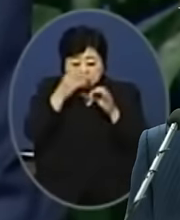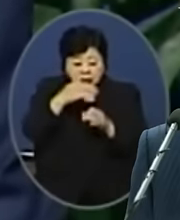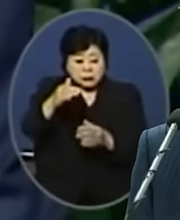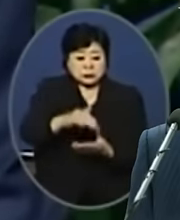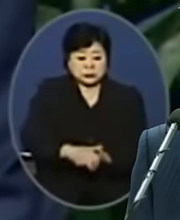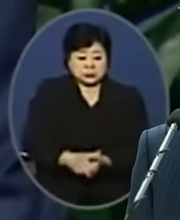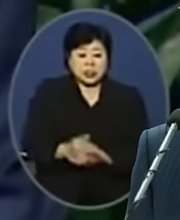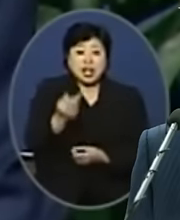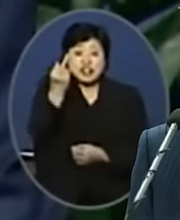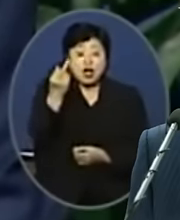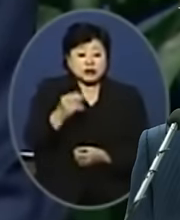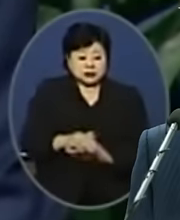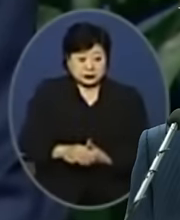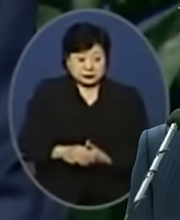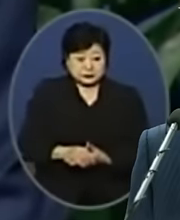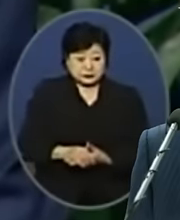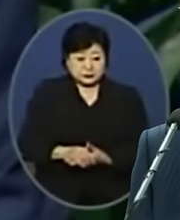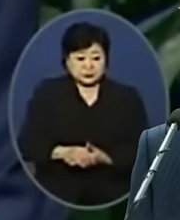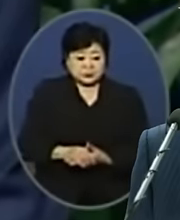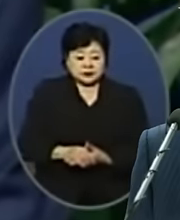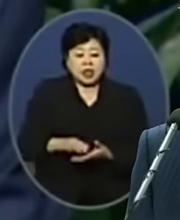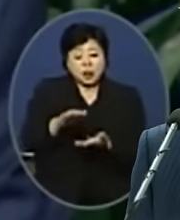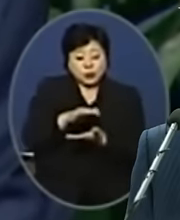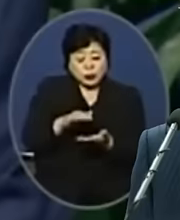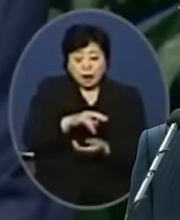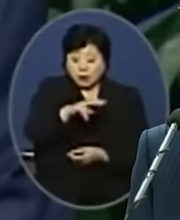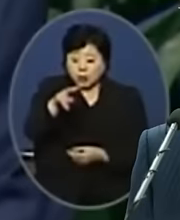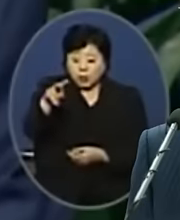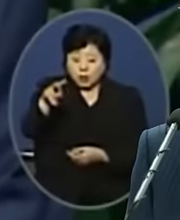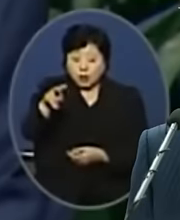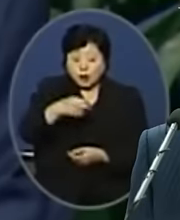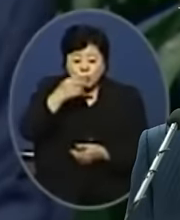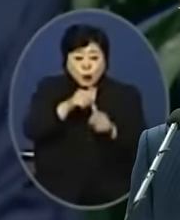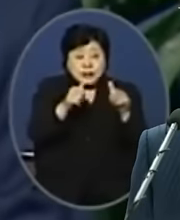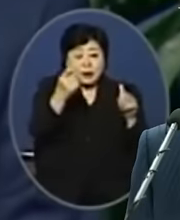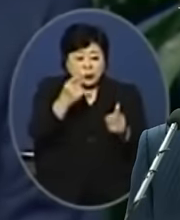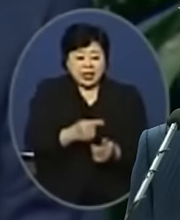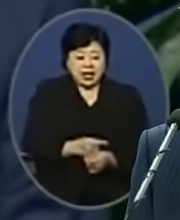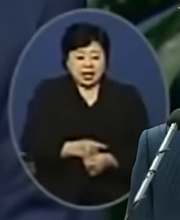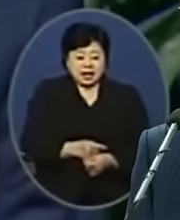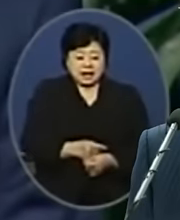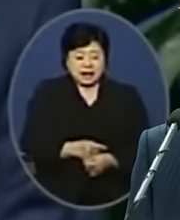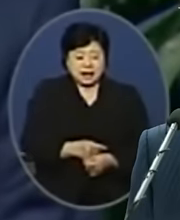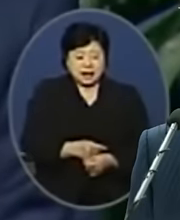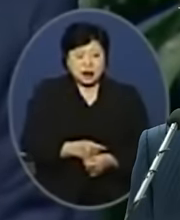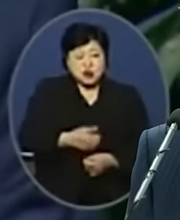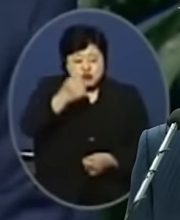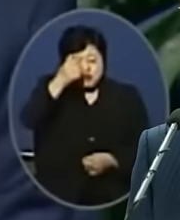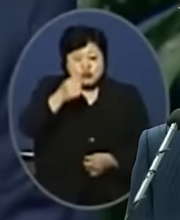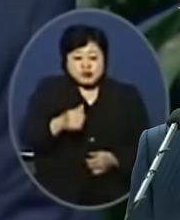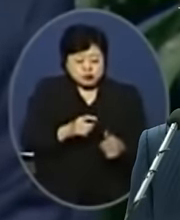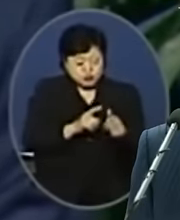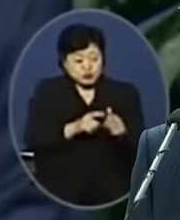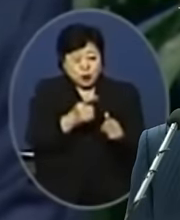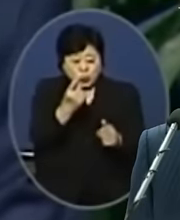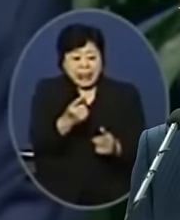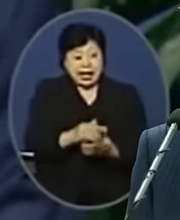인근이면 찾아갔는데 형들이 놀다가 보내고 요셉이 오거든. 야야야, 저 꿈꾸는 놈이